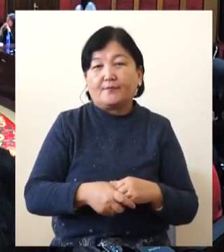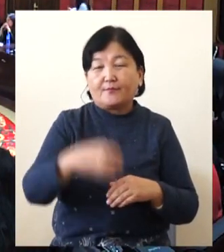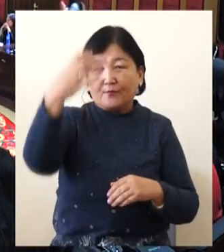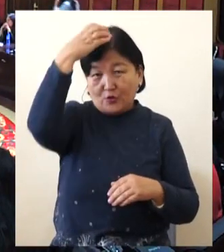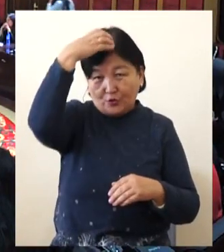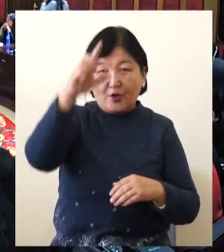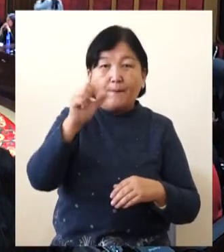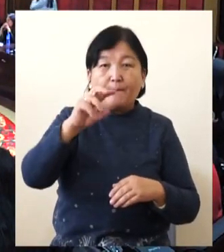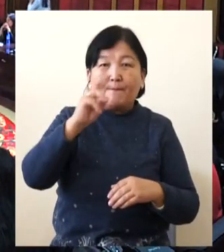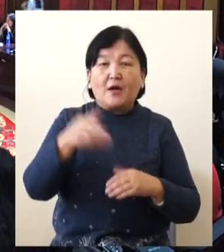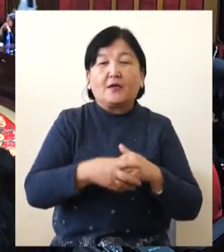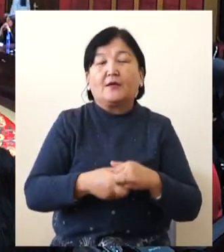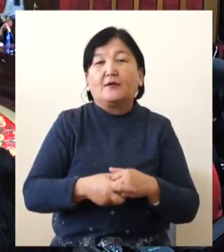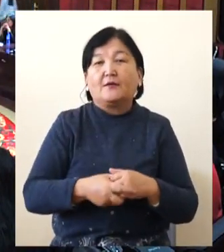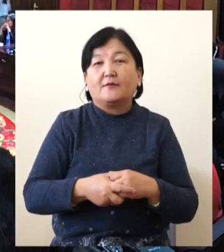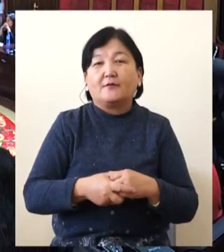Төрийн банкыг